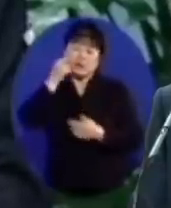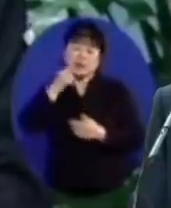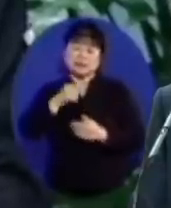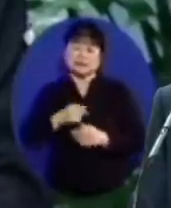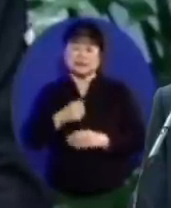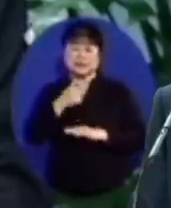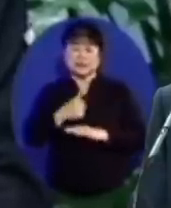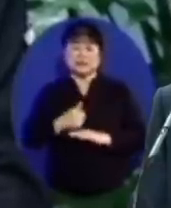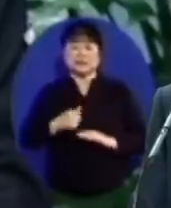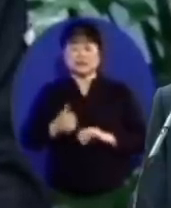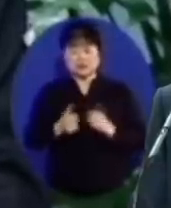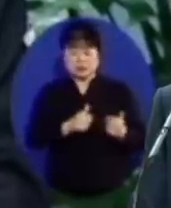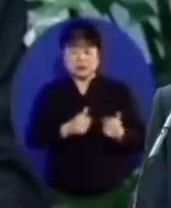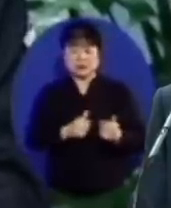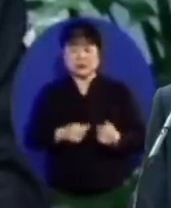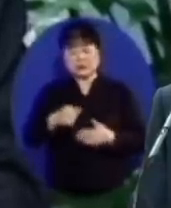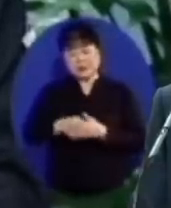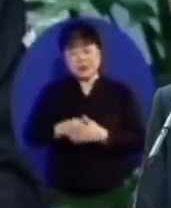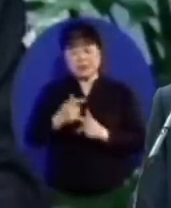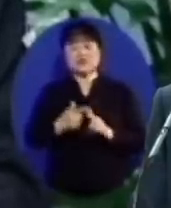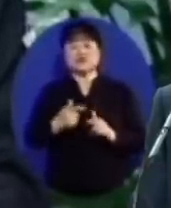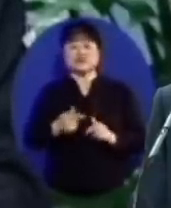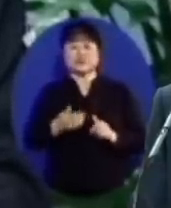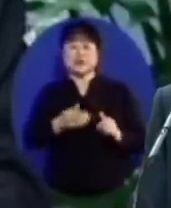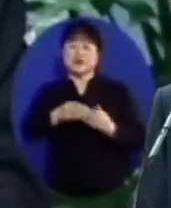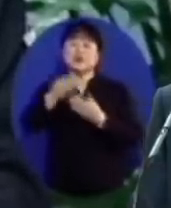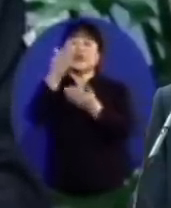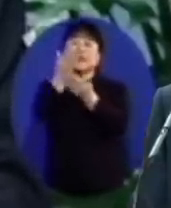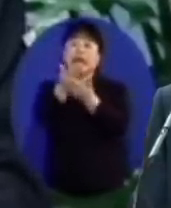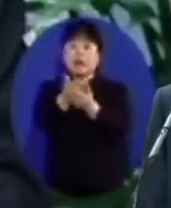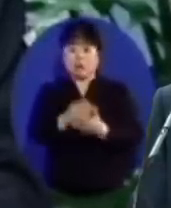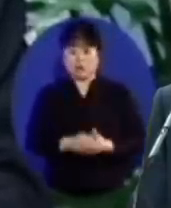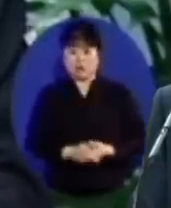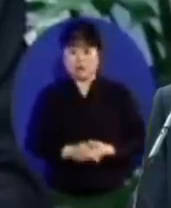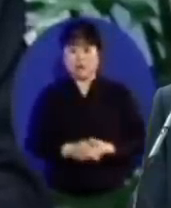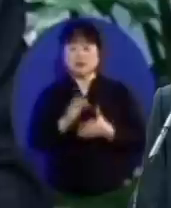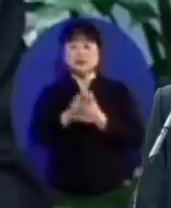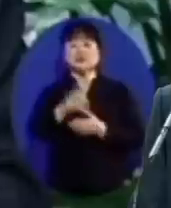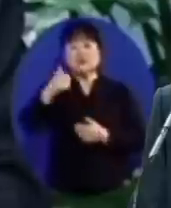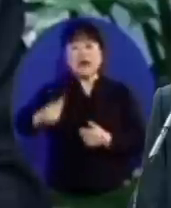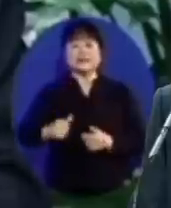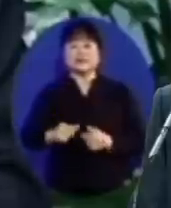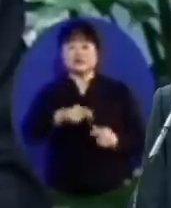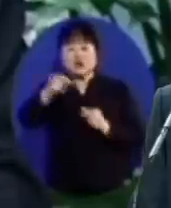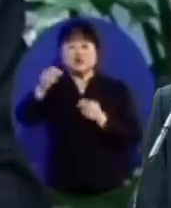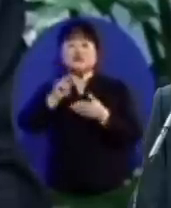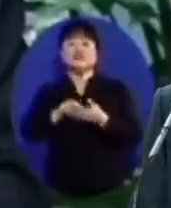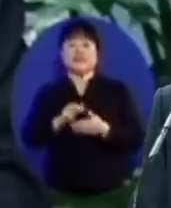떠나니 안타깝다, 자네가 꼭 예수께로 인도해달라. 그래서 이